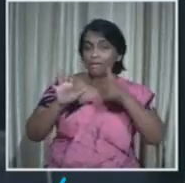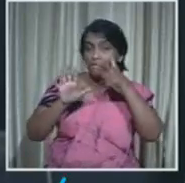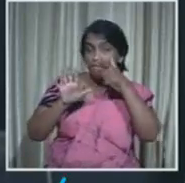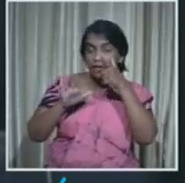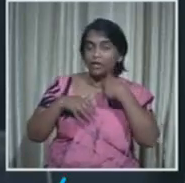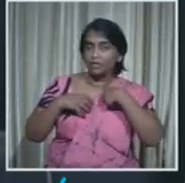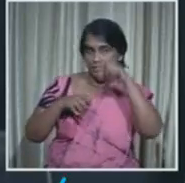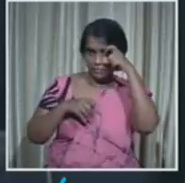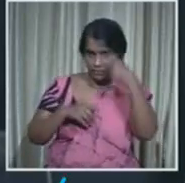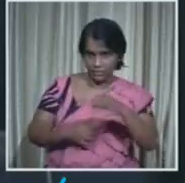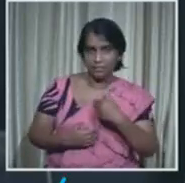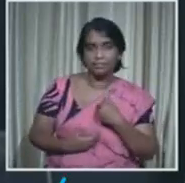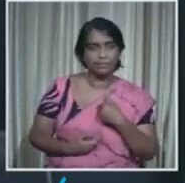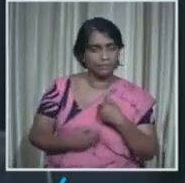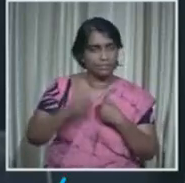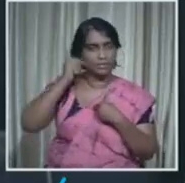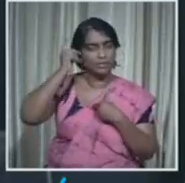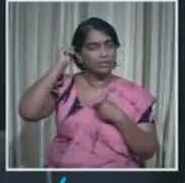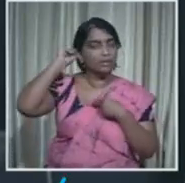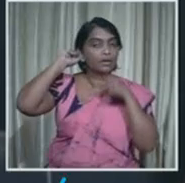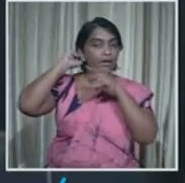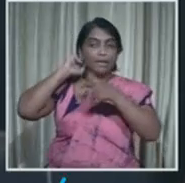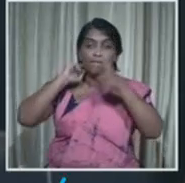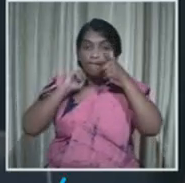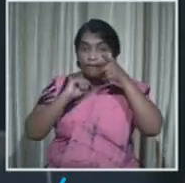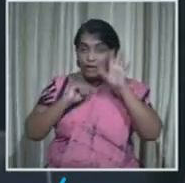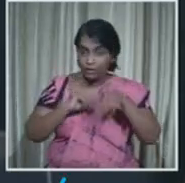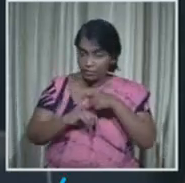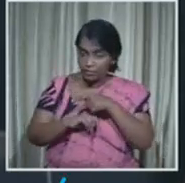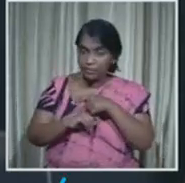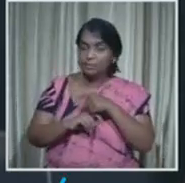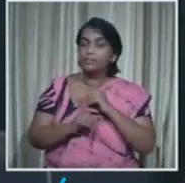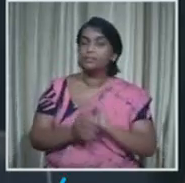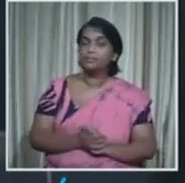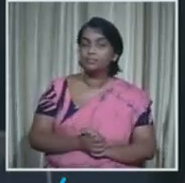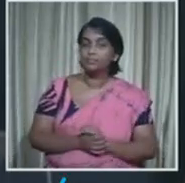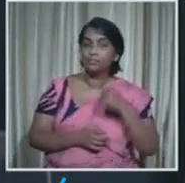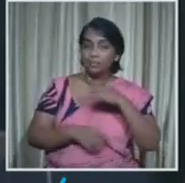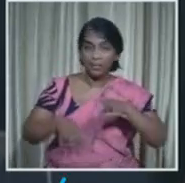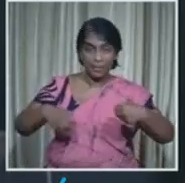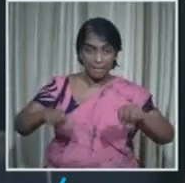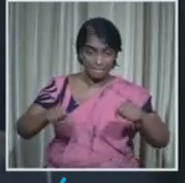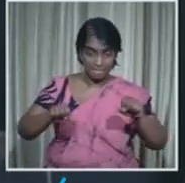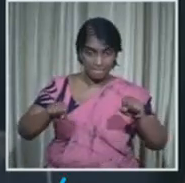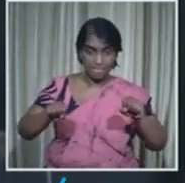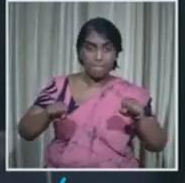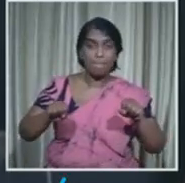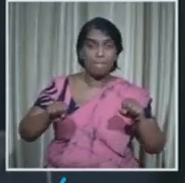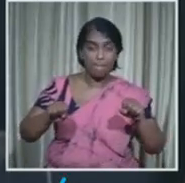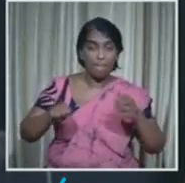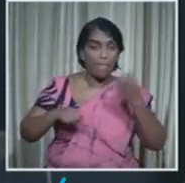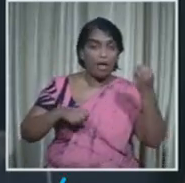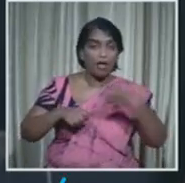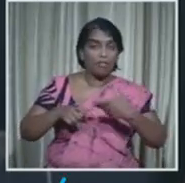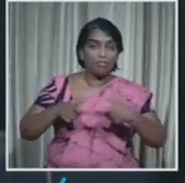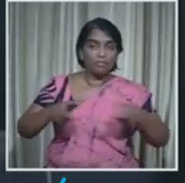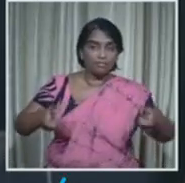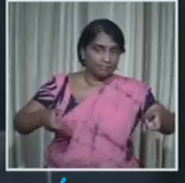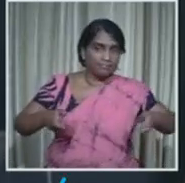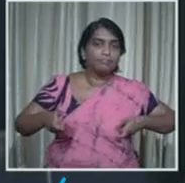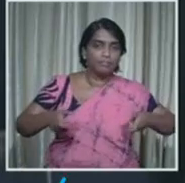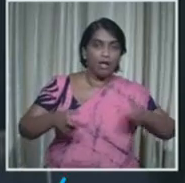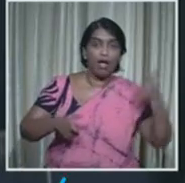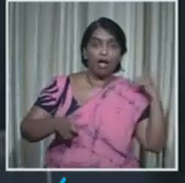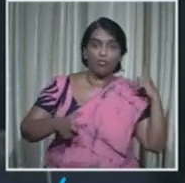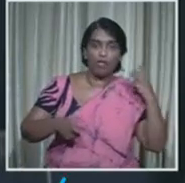දැක්කා. දැන් මේ වීඩියෝ එකේ තියෙනවා ඒ එන මෝටර්සයිකලේ නොම්බරය පැත්තේ ගහලා තියෙනවා හමුදා